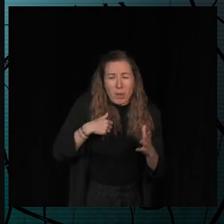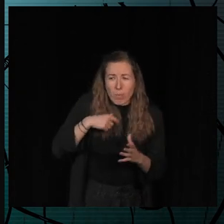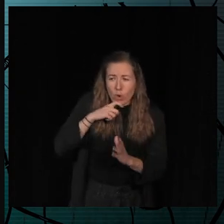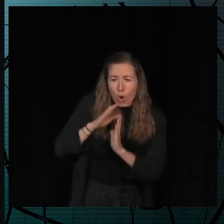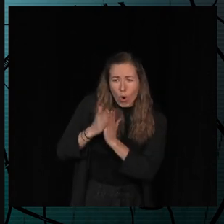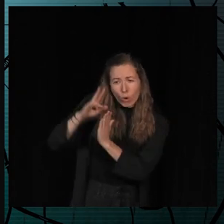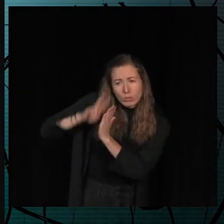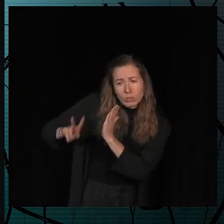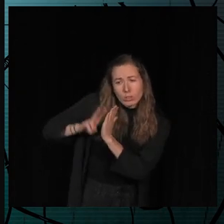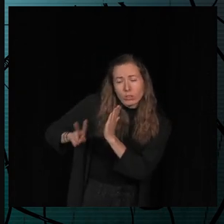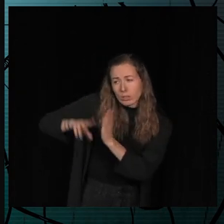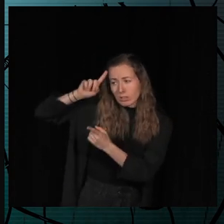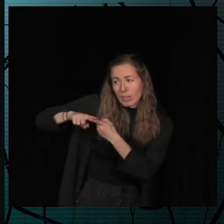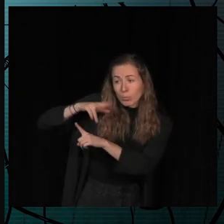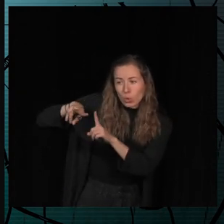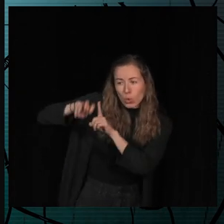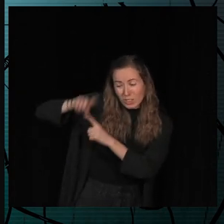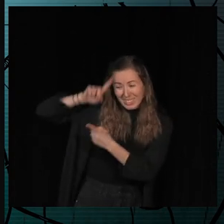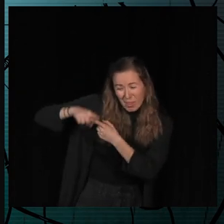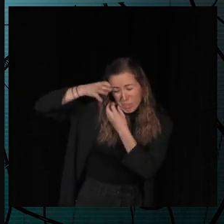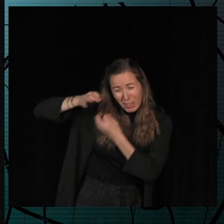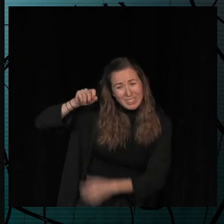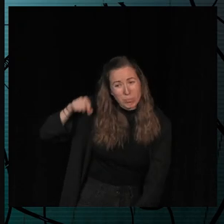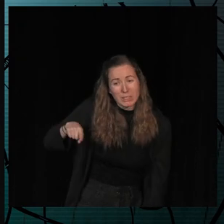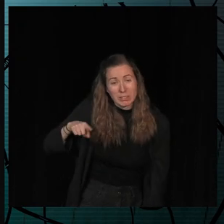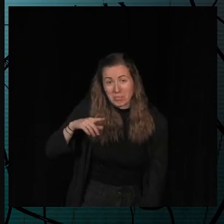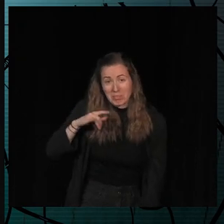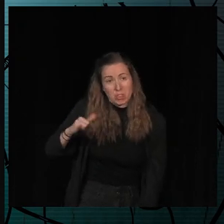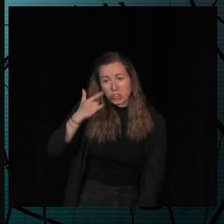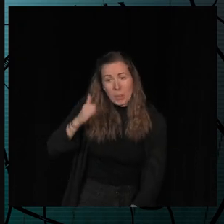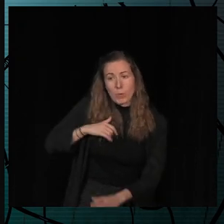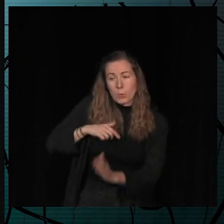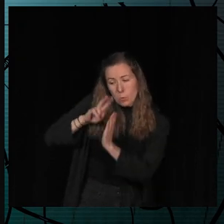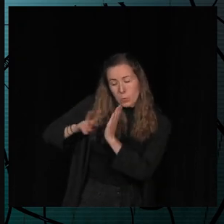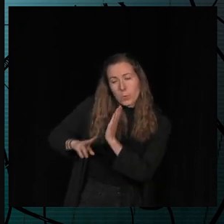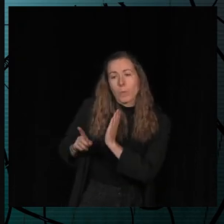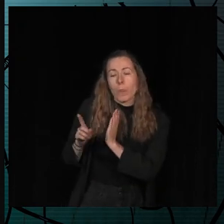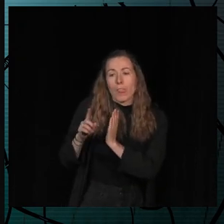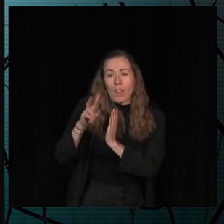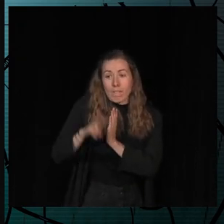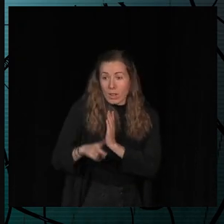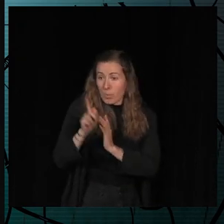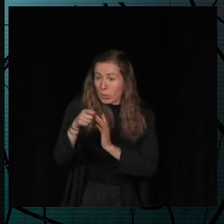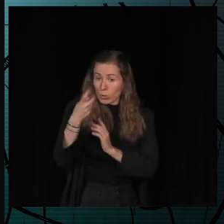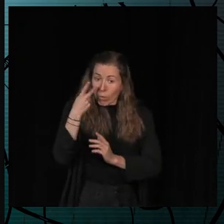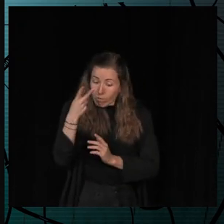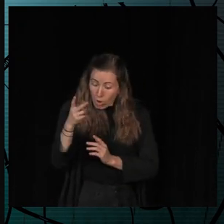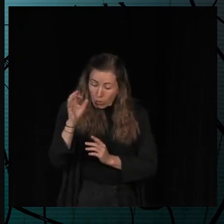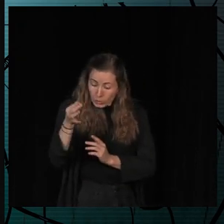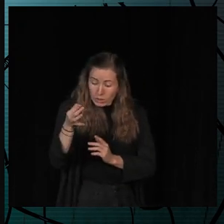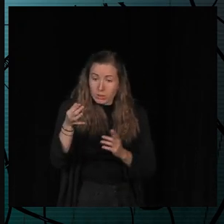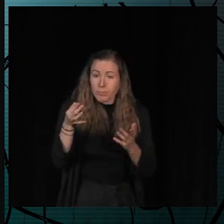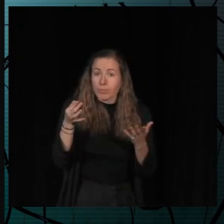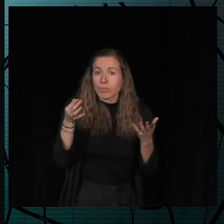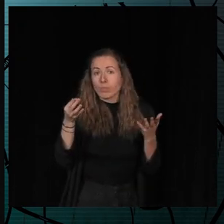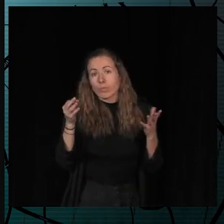sociologiqu sur cette question très précise parce que c'est un phénomène qu'on nomme de plus en plus parce que puisque là on parle de manière un